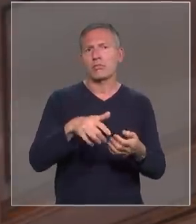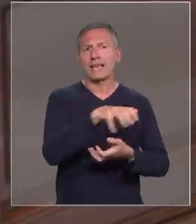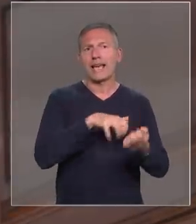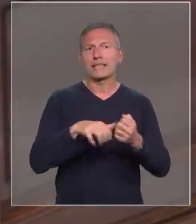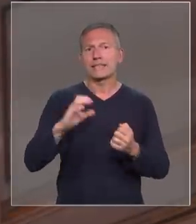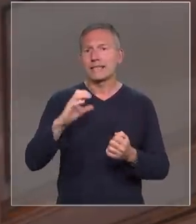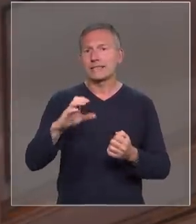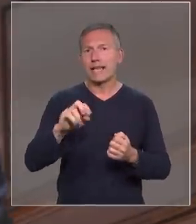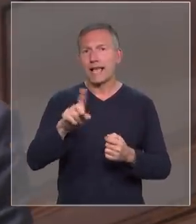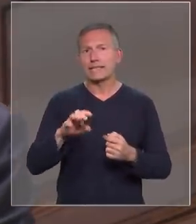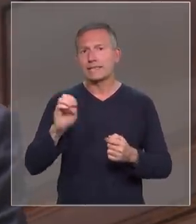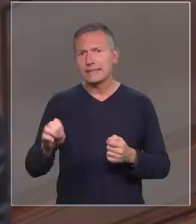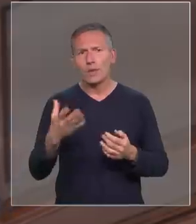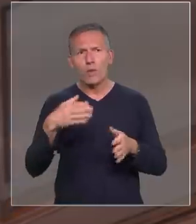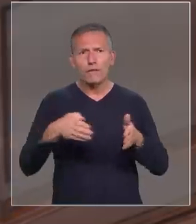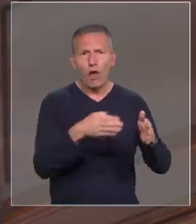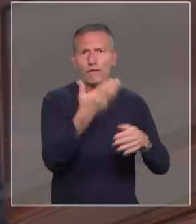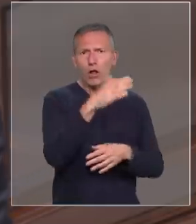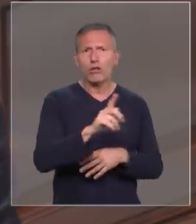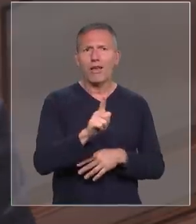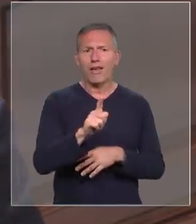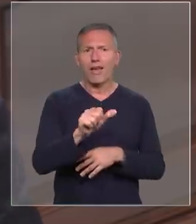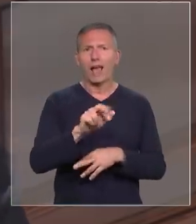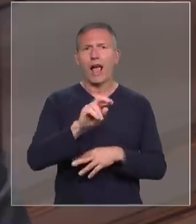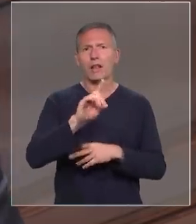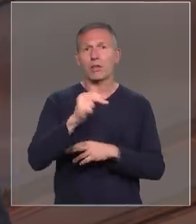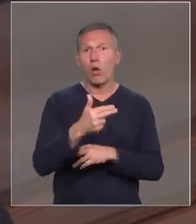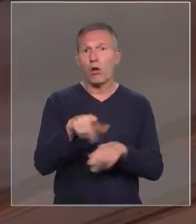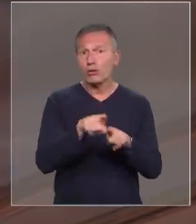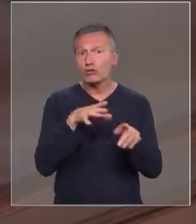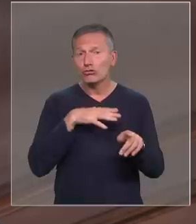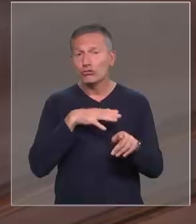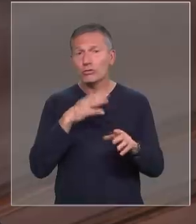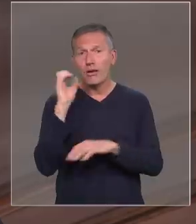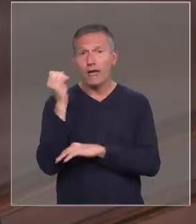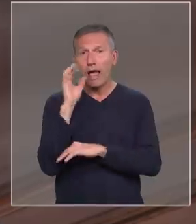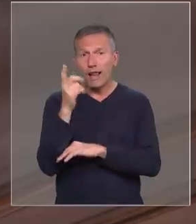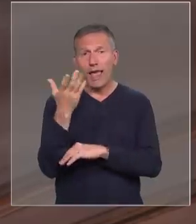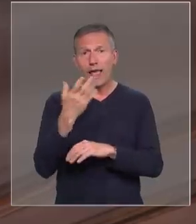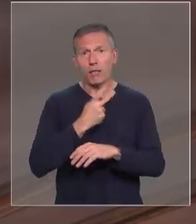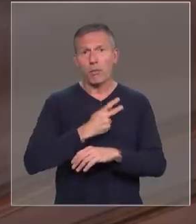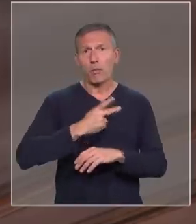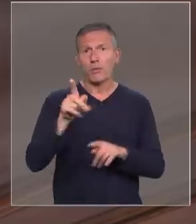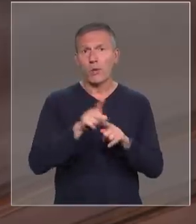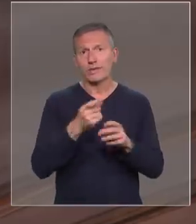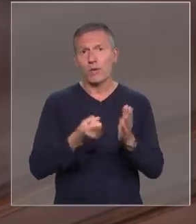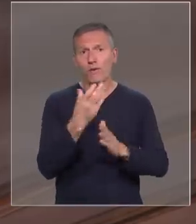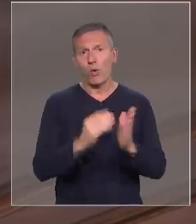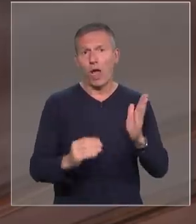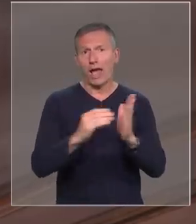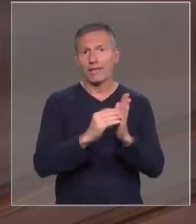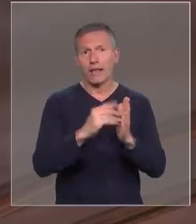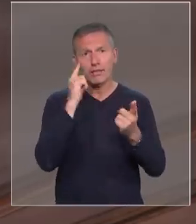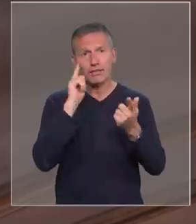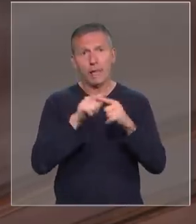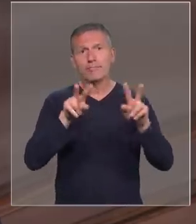le Vidourle, sur le Gardon et plus largement de rappeler les zones qui sont concernées par l'alerte renforcée et de poser ce nouvel arrêté cas de sécheresse.